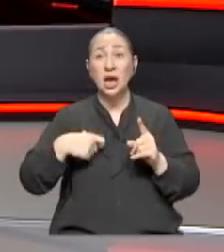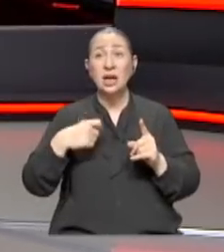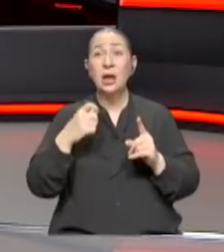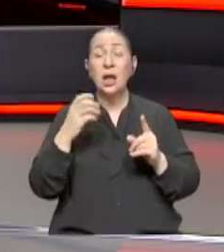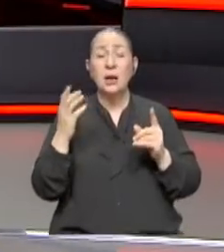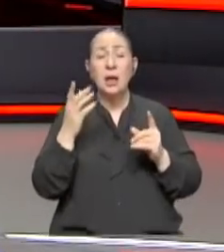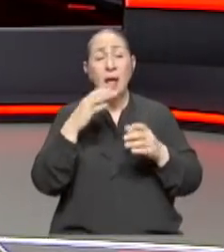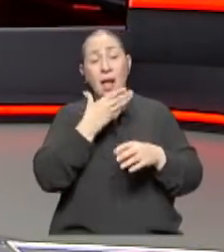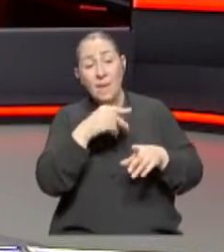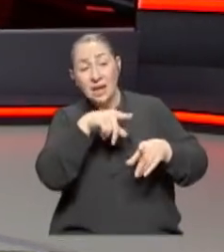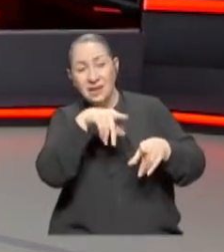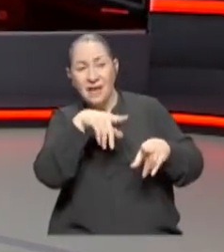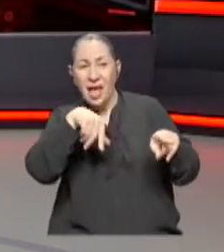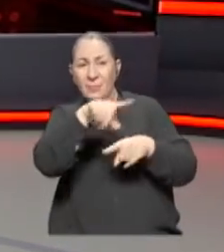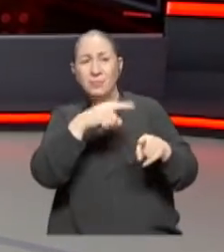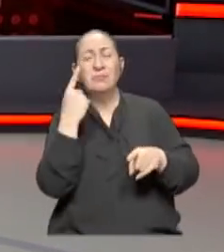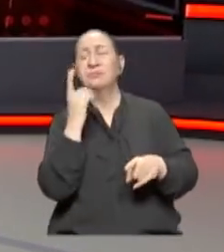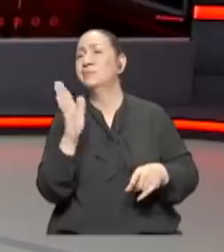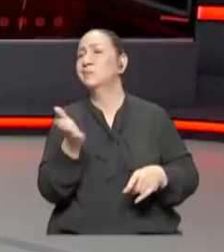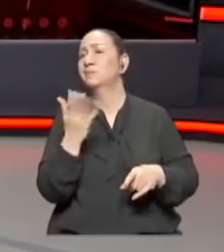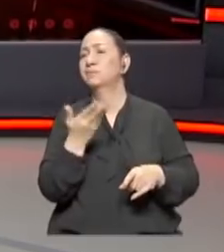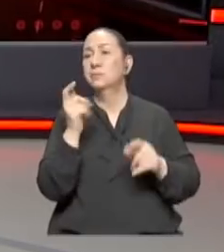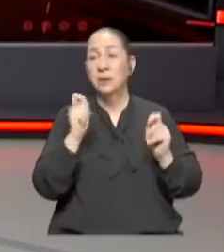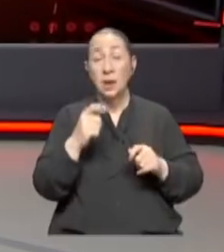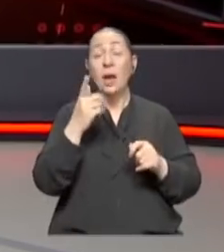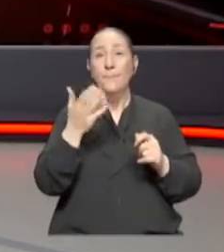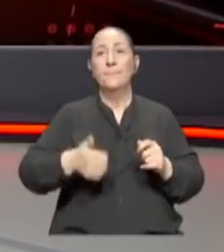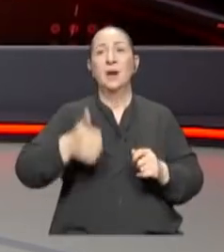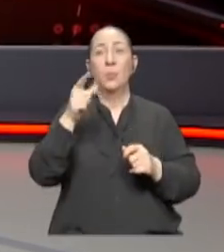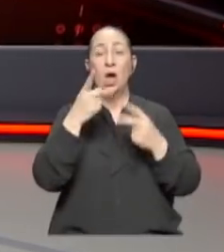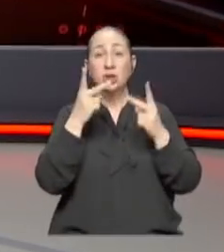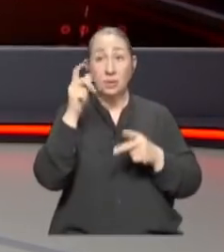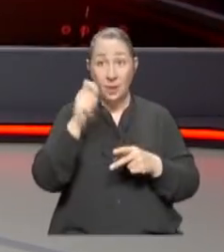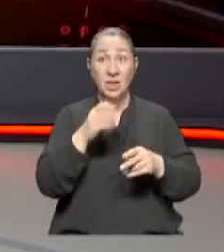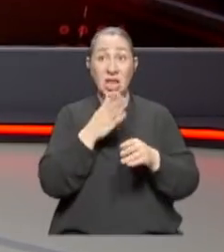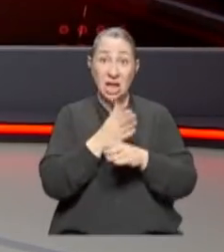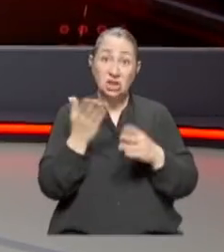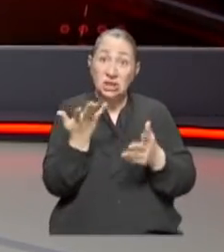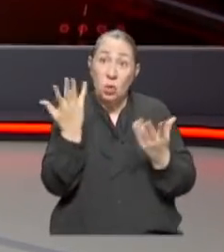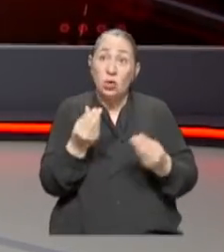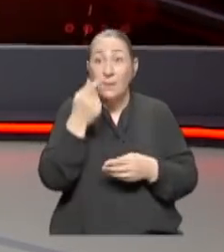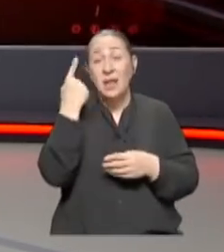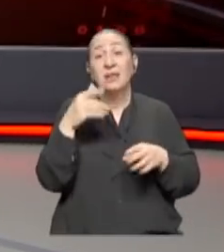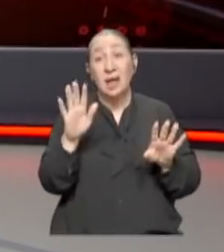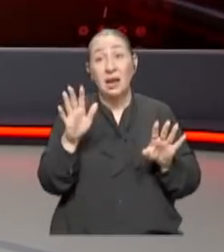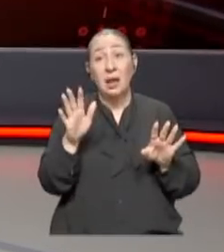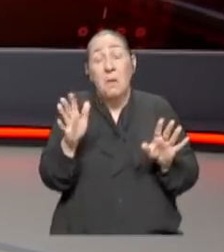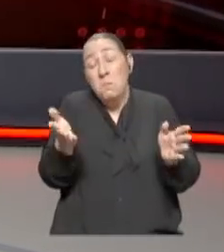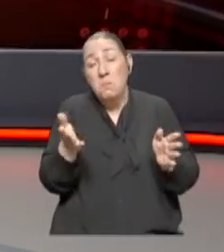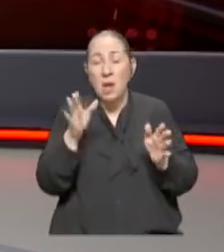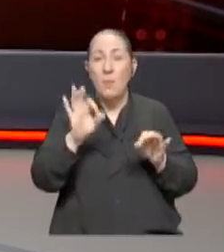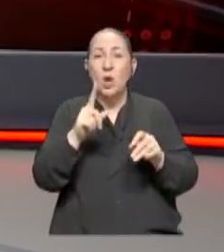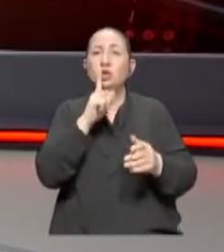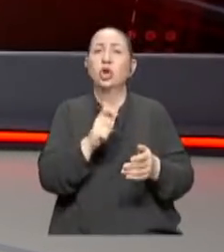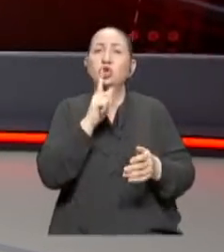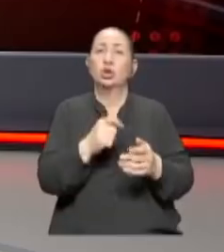ihmal edildiğini emeklilerin hep söyledik. Ve nihayet hem bakan da böyle bir açıklama yaptı. Gerçi ne olduğu belli değil. Böyle hep